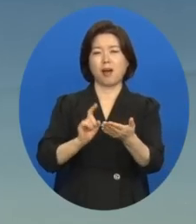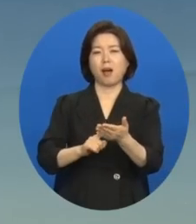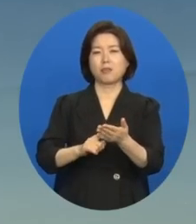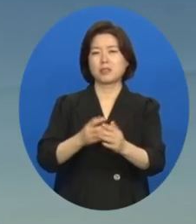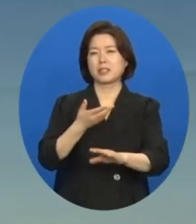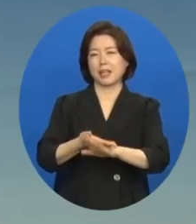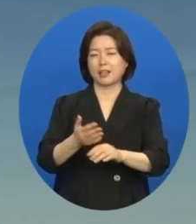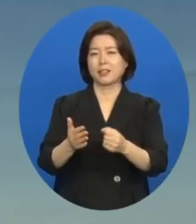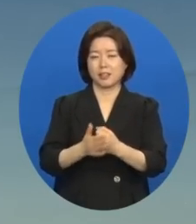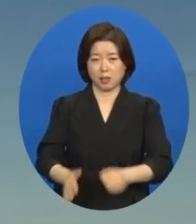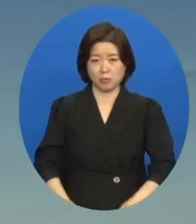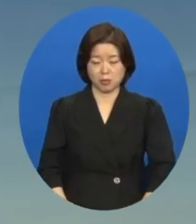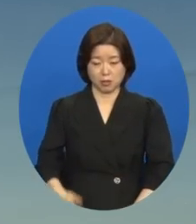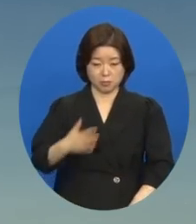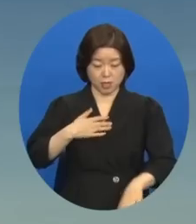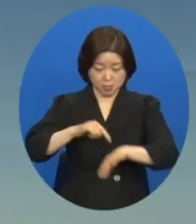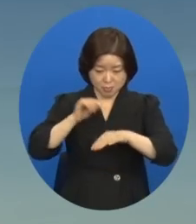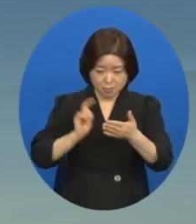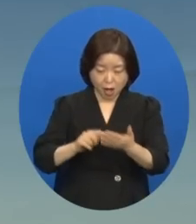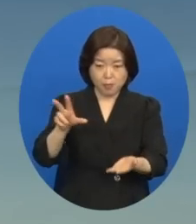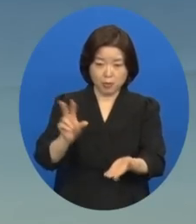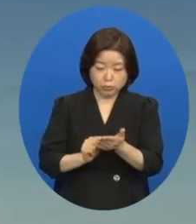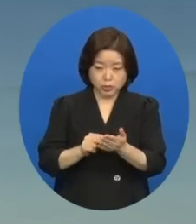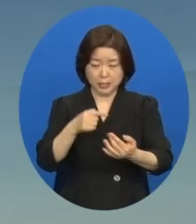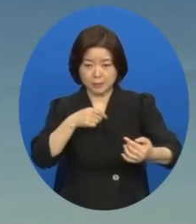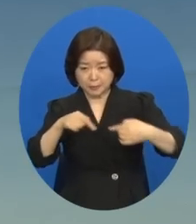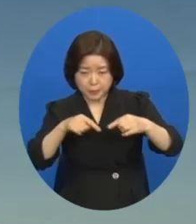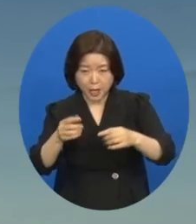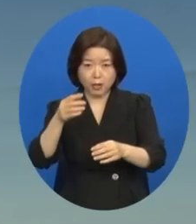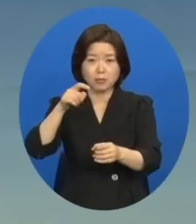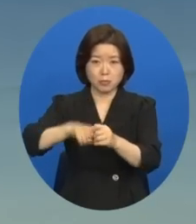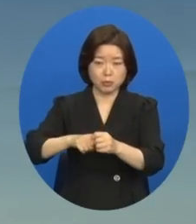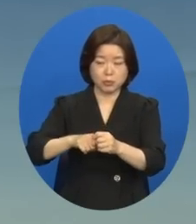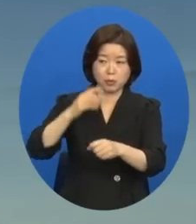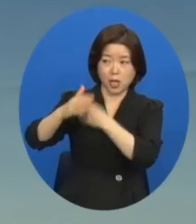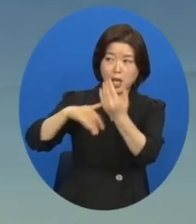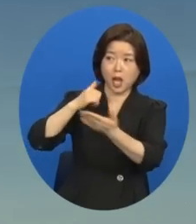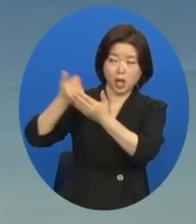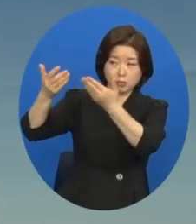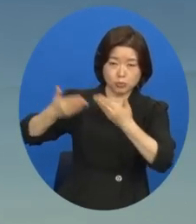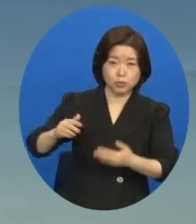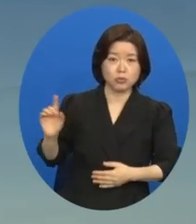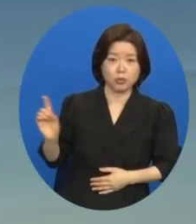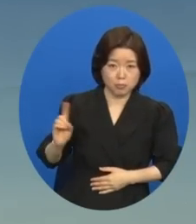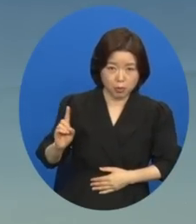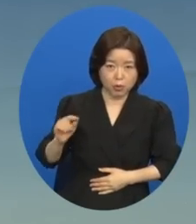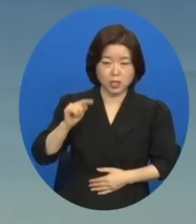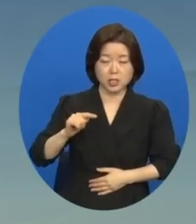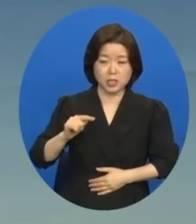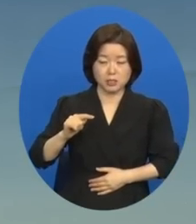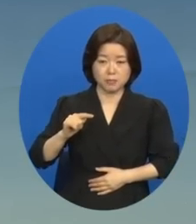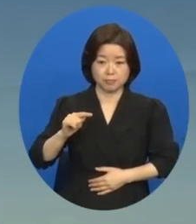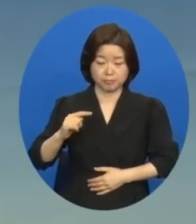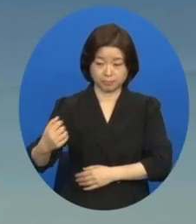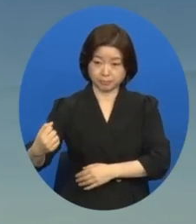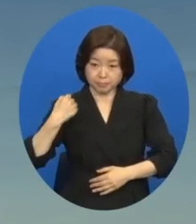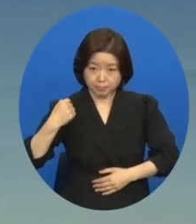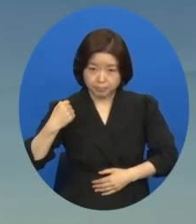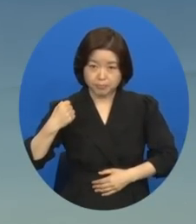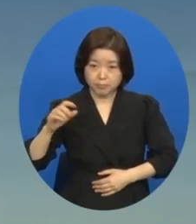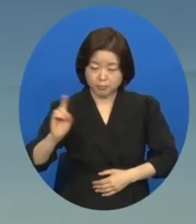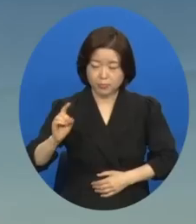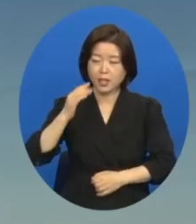그렇습니다. 그러니 이 마음의 문제를 다루기 위해서 하나님께서 주시는 것이 바로 이 무기, 하나님의